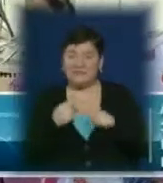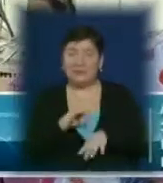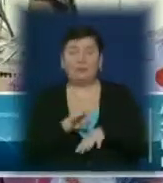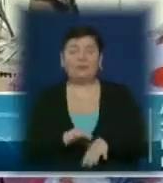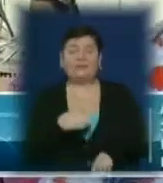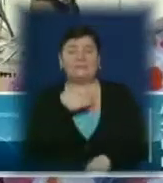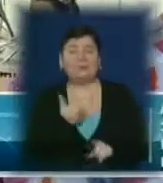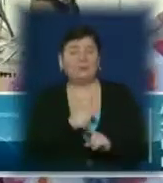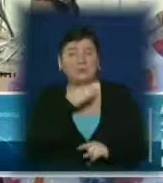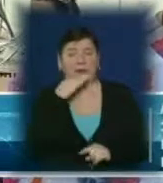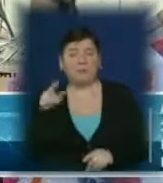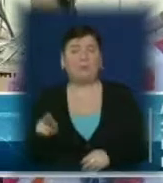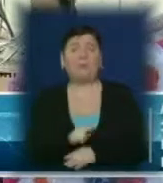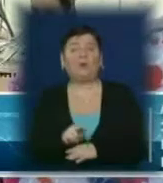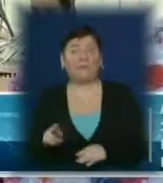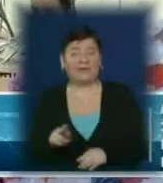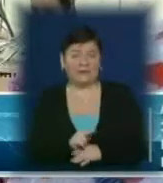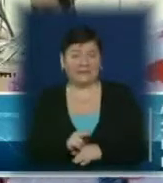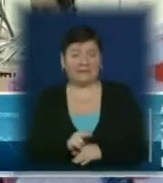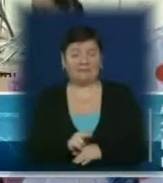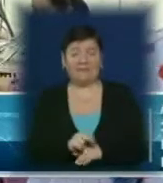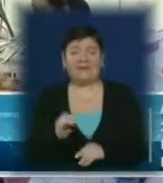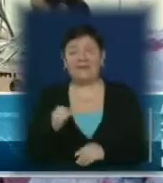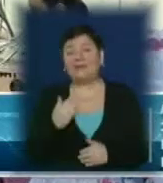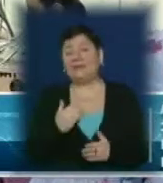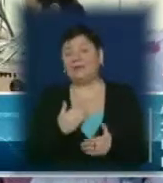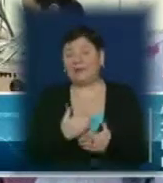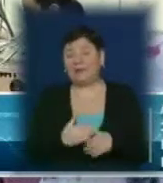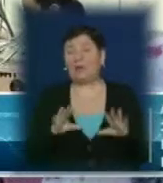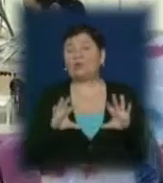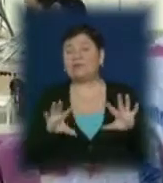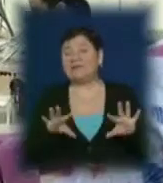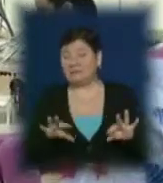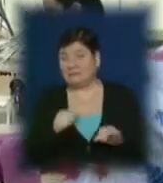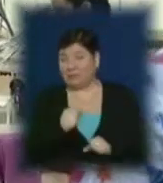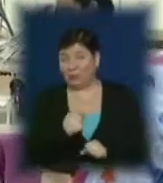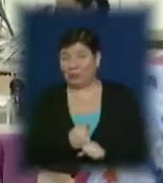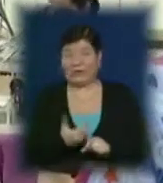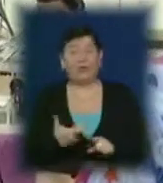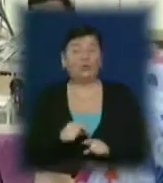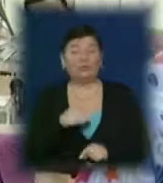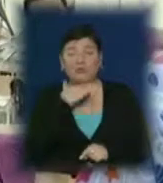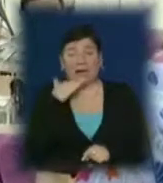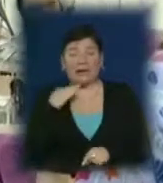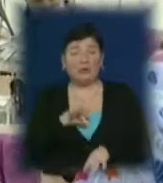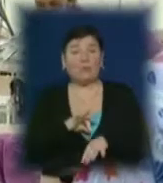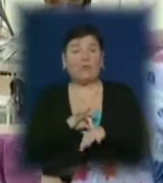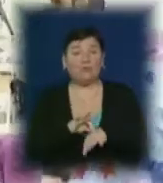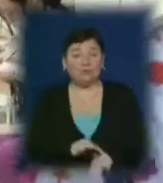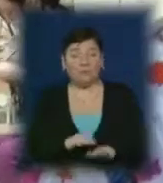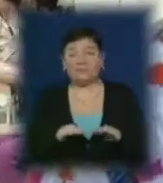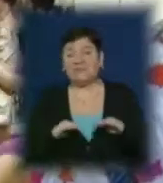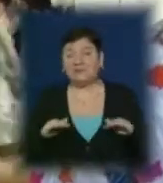дуже багато в плані профілактики і гігієни, і роз'яснювальної роботи. Дуже багато ми проводимо з